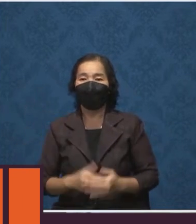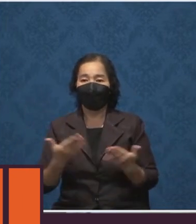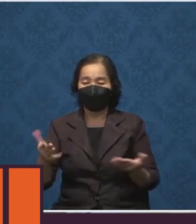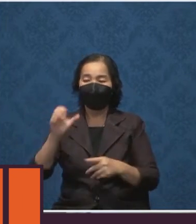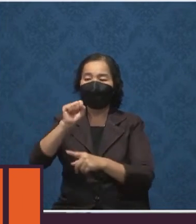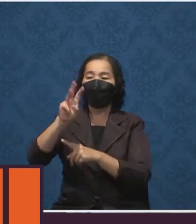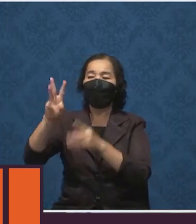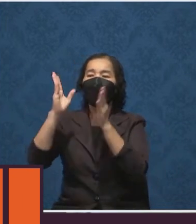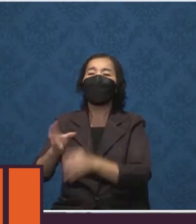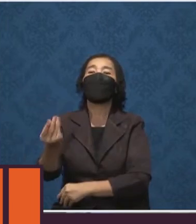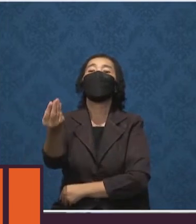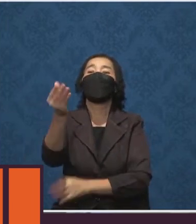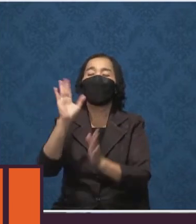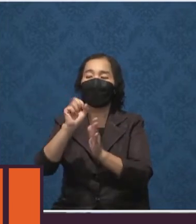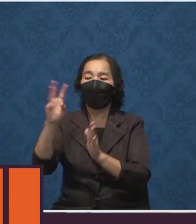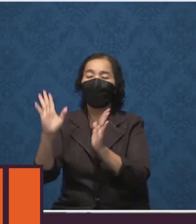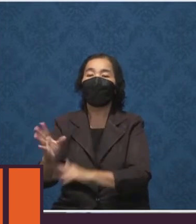อรมีกี่คน